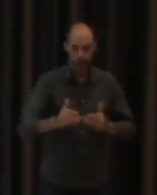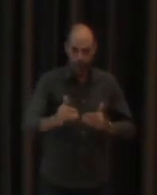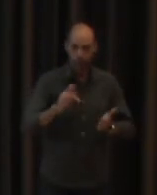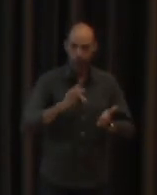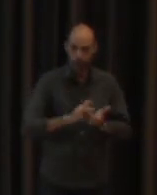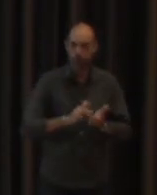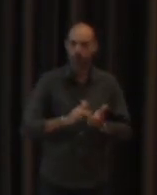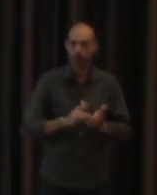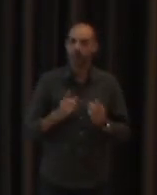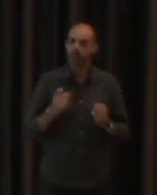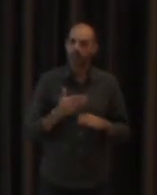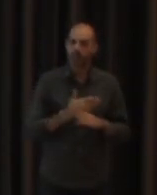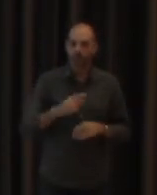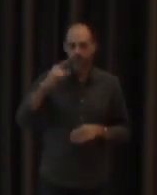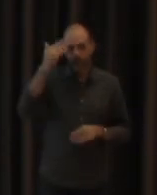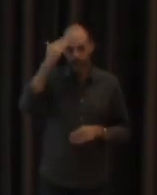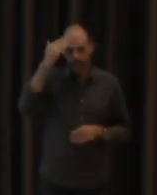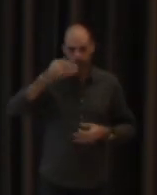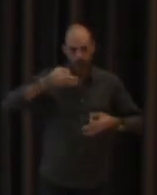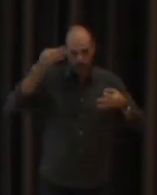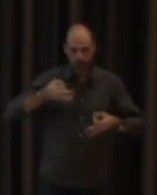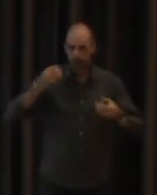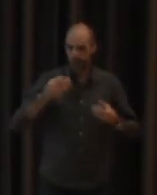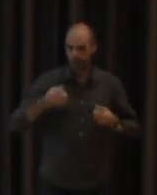és convenient que en sigueu conscients.